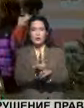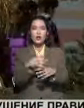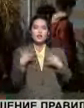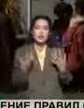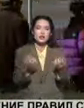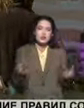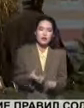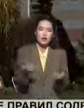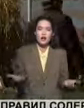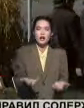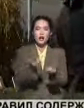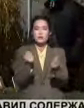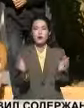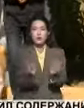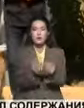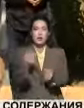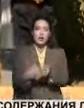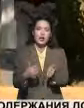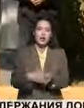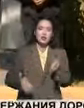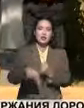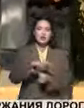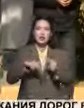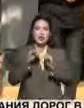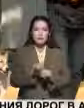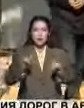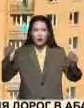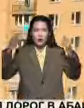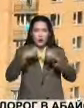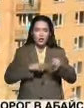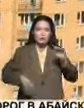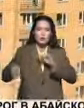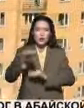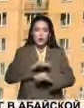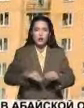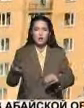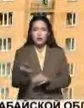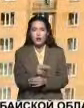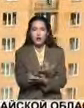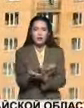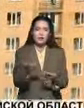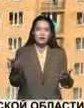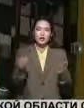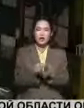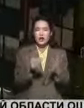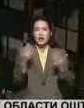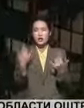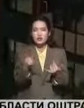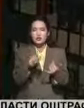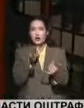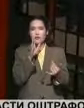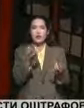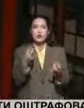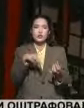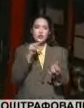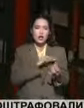здравоохранения, поддержки малого и среднего бизнеса, развития инфраструктуры и привлечения инвестиций. Так, за 9 месяцев текущего года